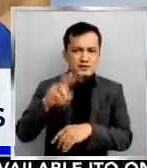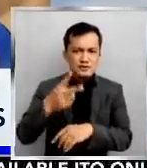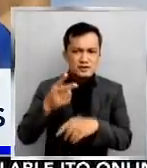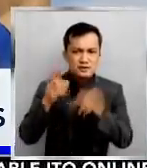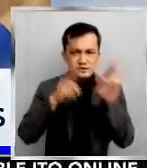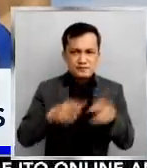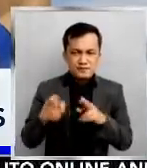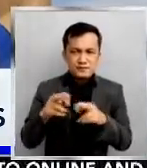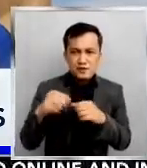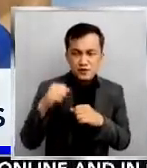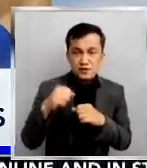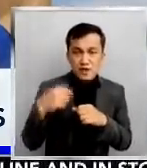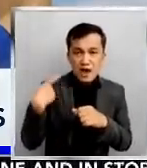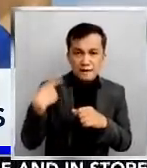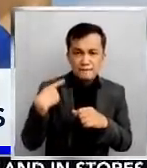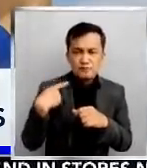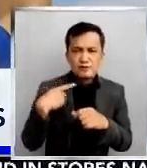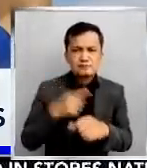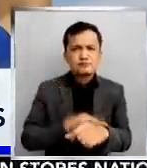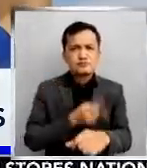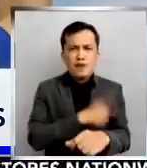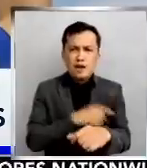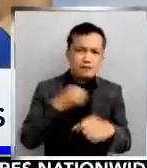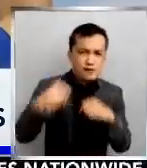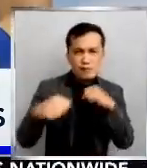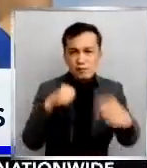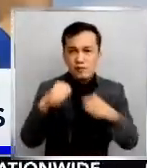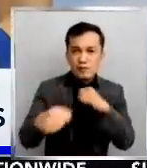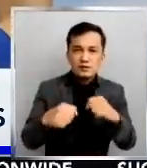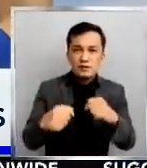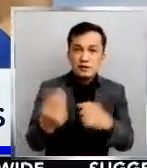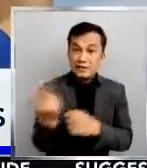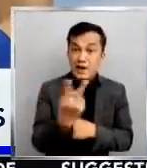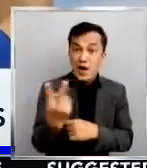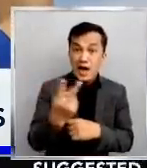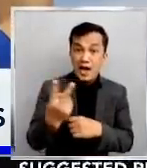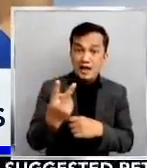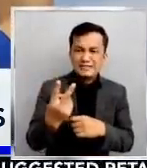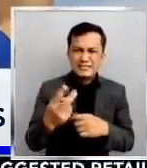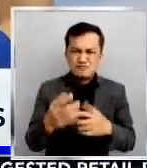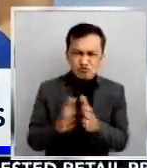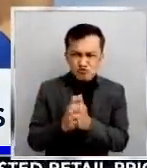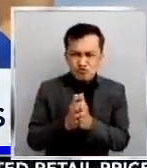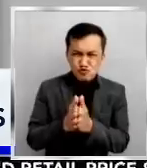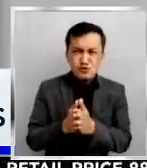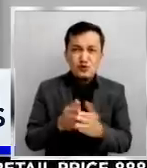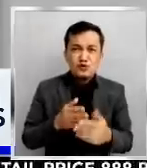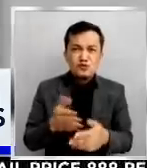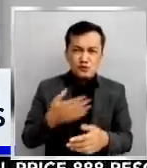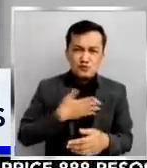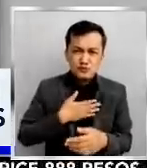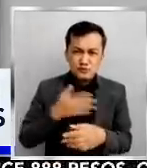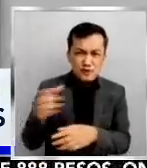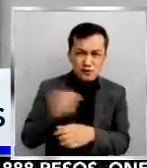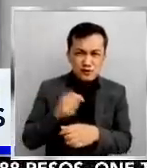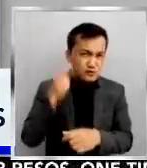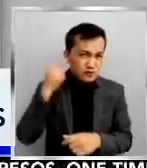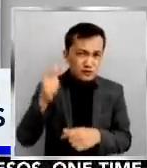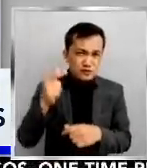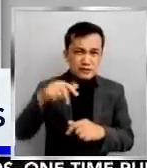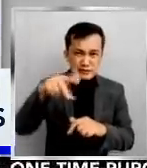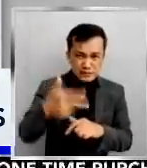rin ng malulutong na suntok. Ang dalawang boxer, gigil na makuha ang gold medal sa dikdikang third round. Sa